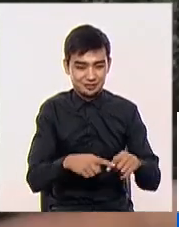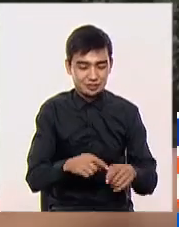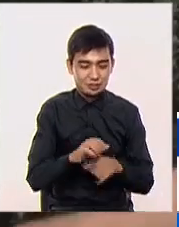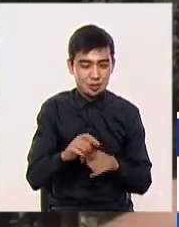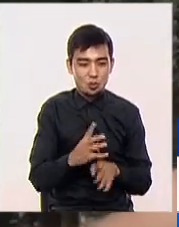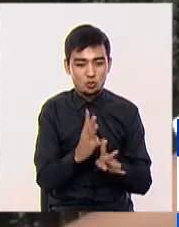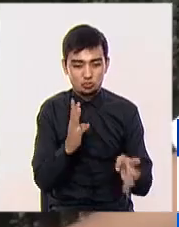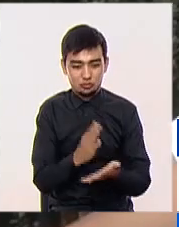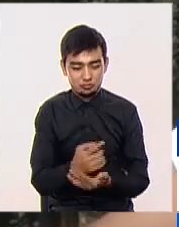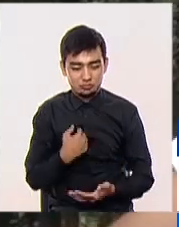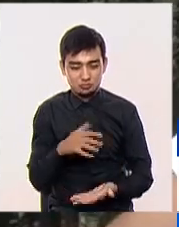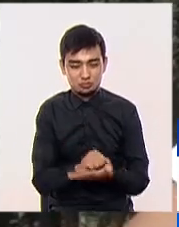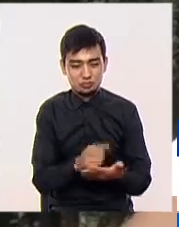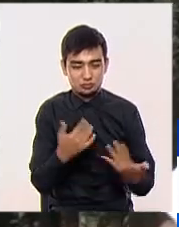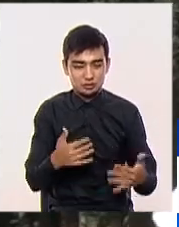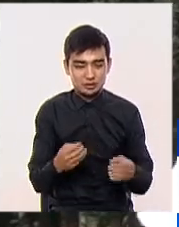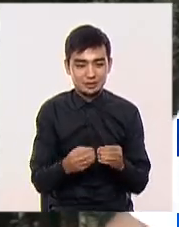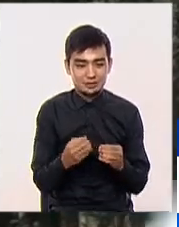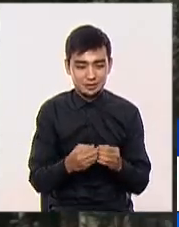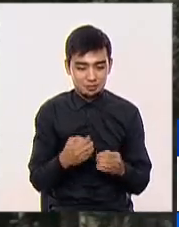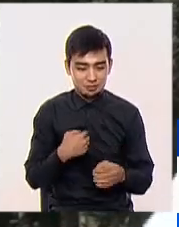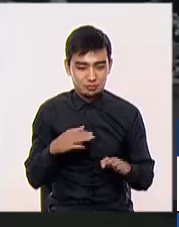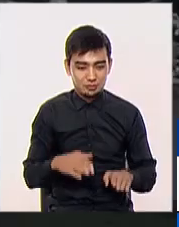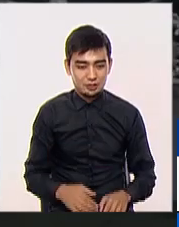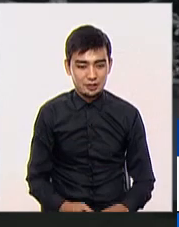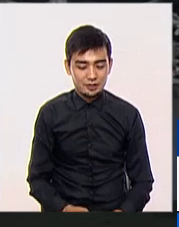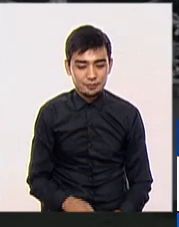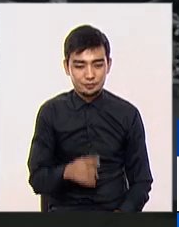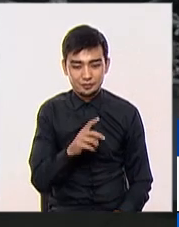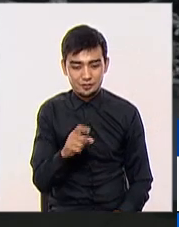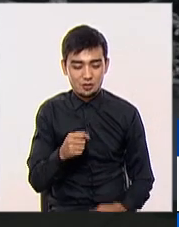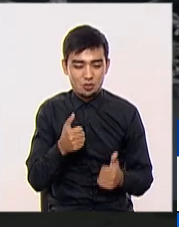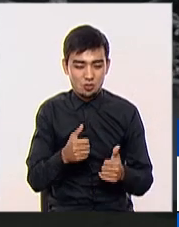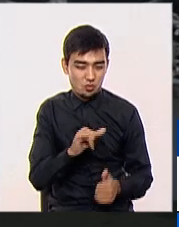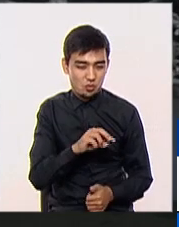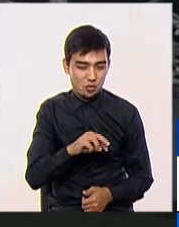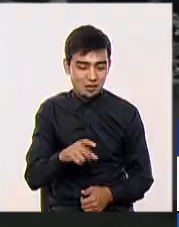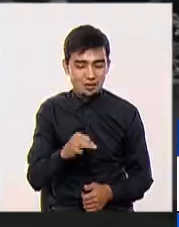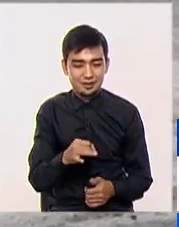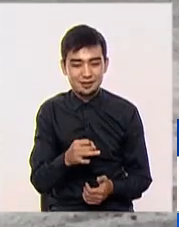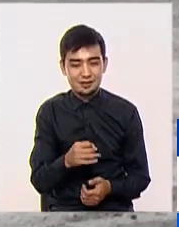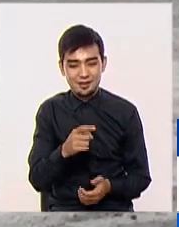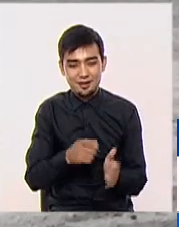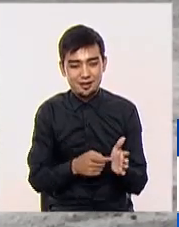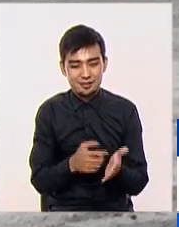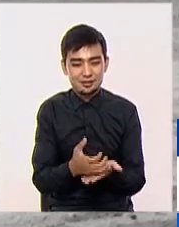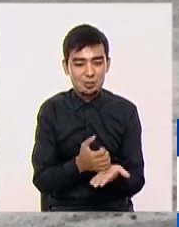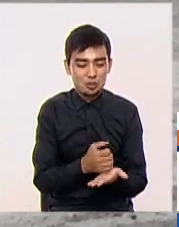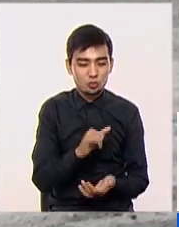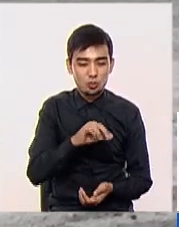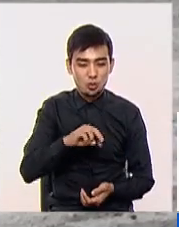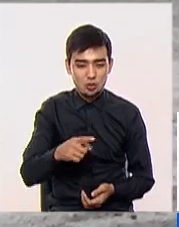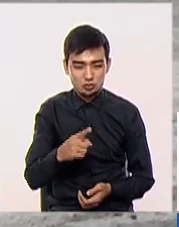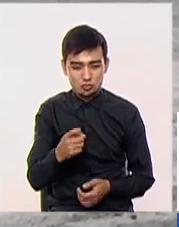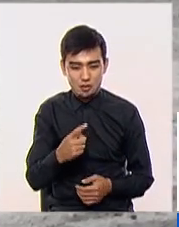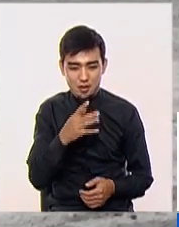очереди стоим вот 10-7 дней. За хорошим углем. В Караганде запасов угля на 100 лет вперед. Он прямо у нас под ногами.